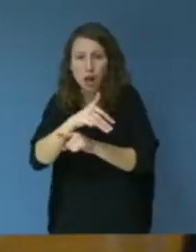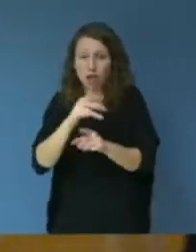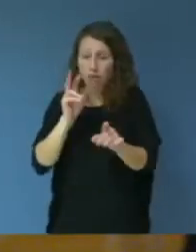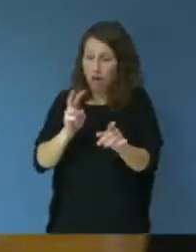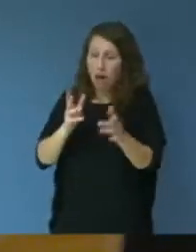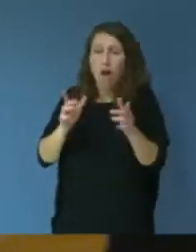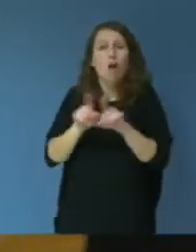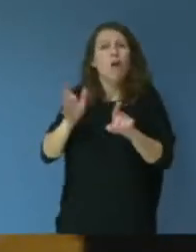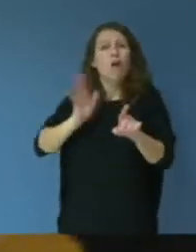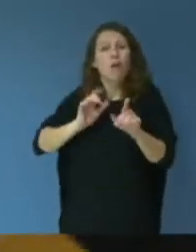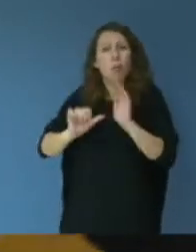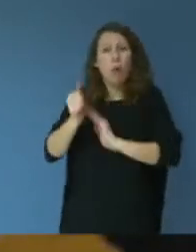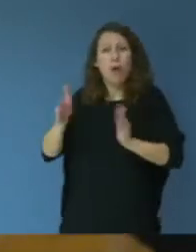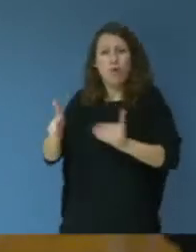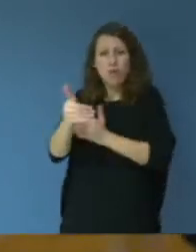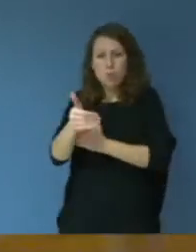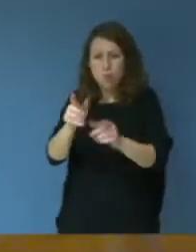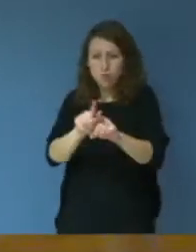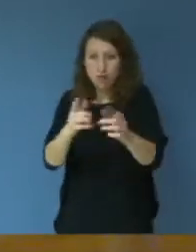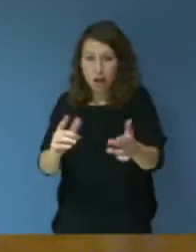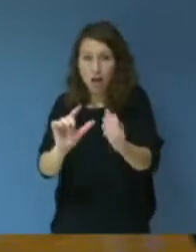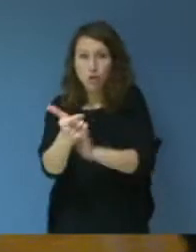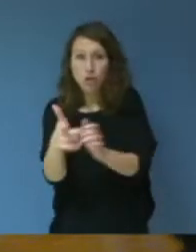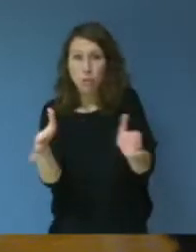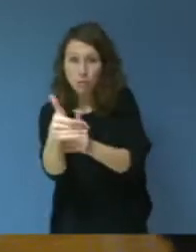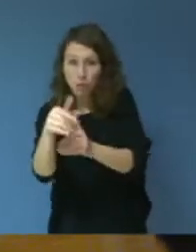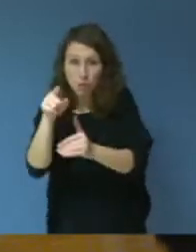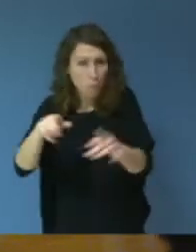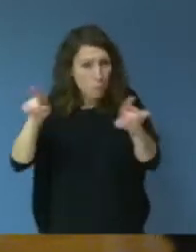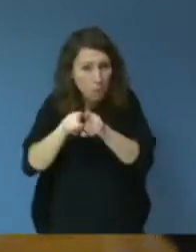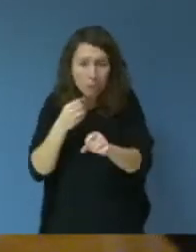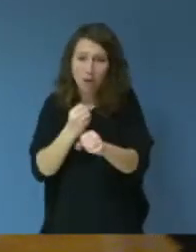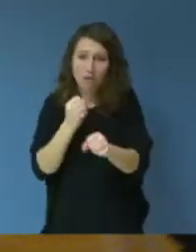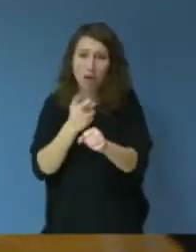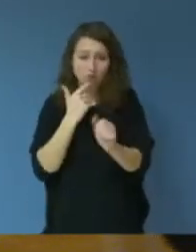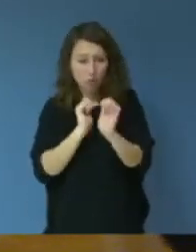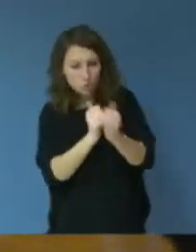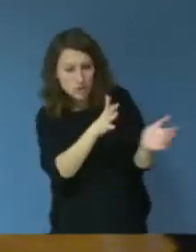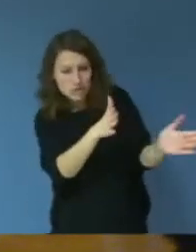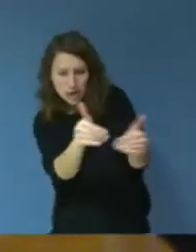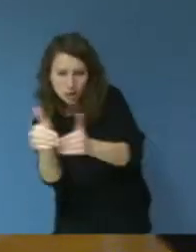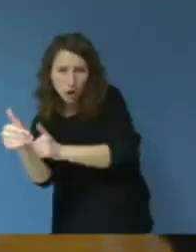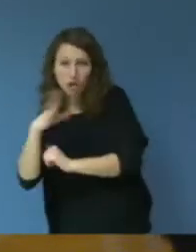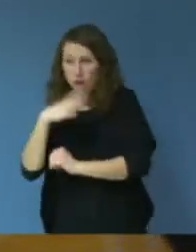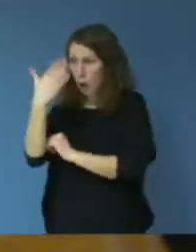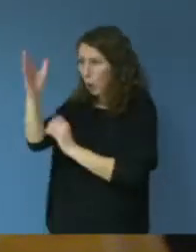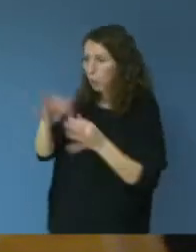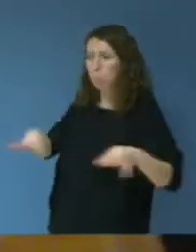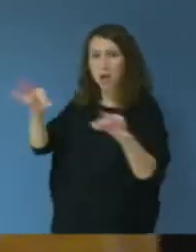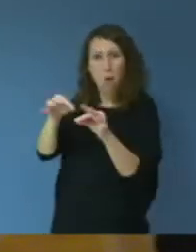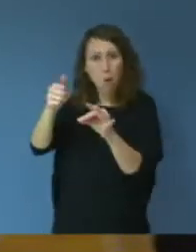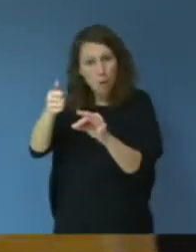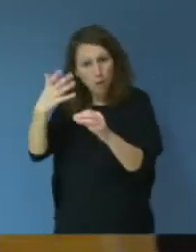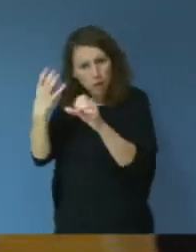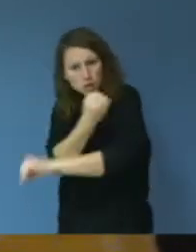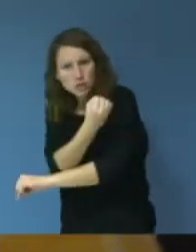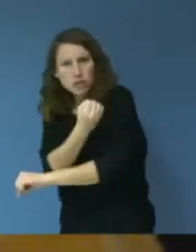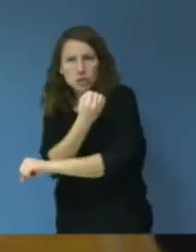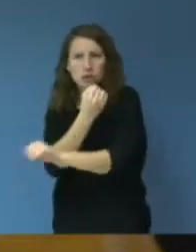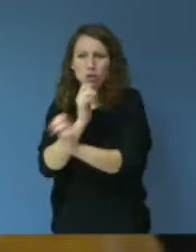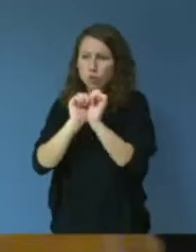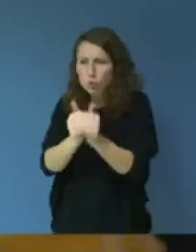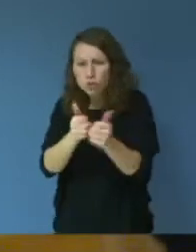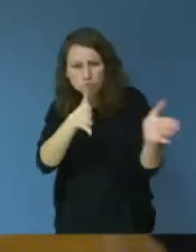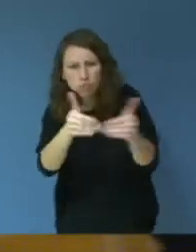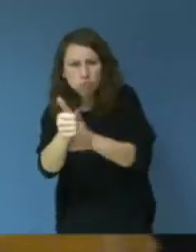deuxième confinement, par secteur, dont des pays ont su faire l'économie au regard de leur capacité d'accueil hospitalier et de la mise en